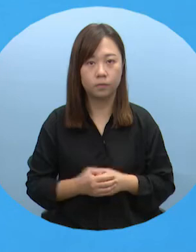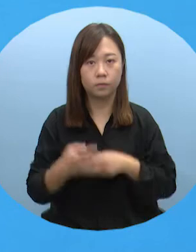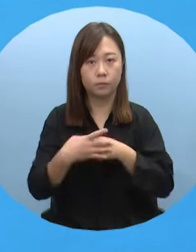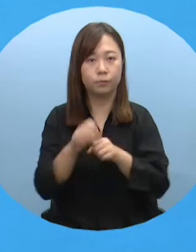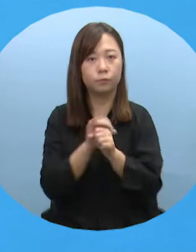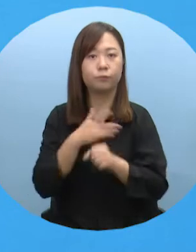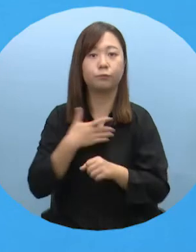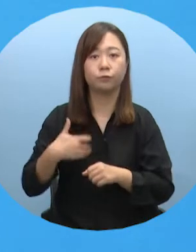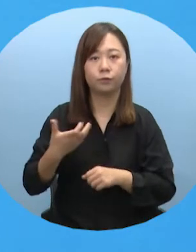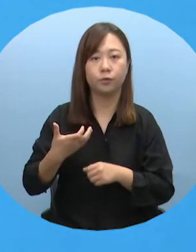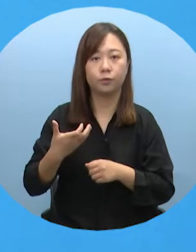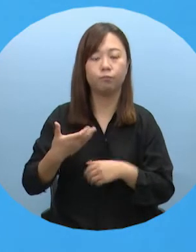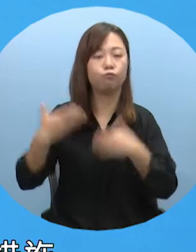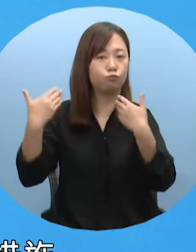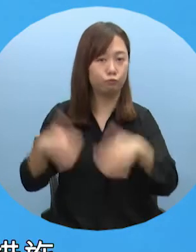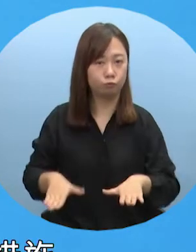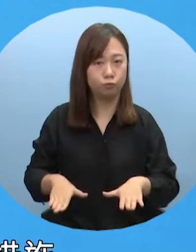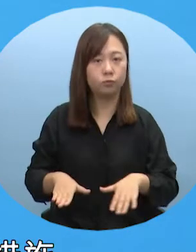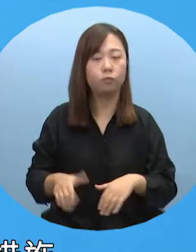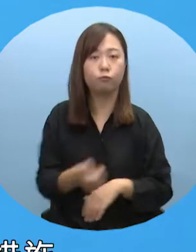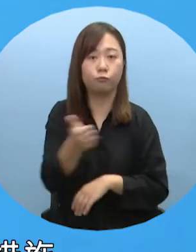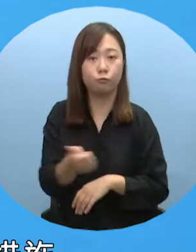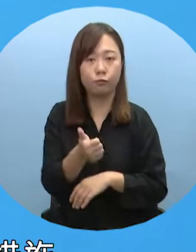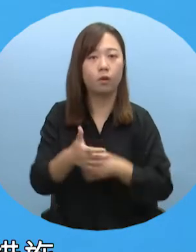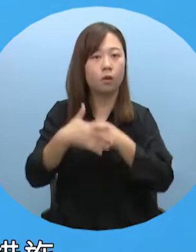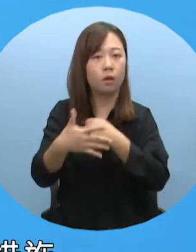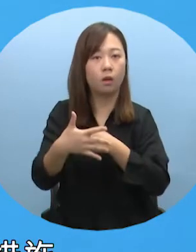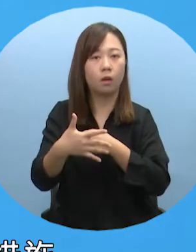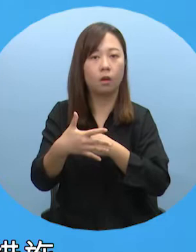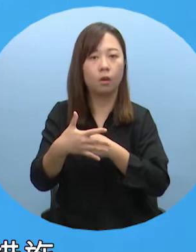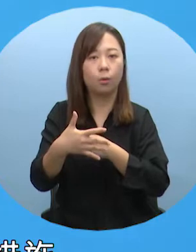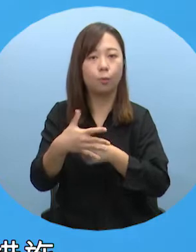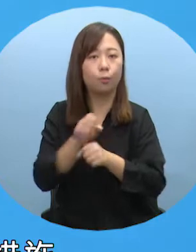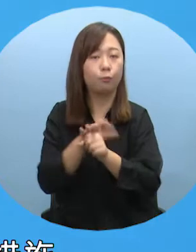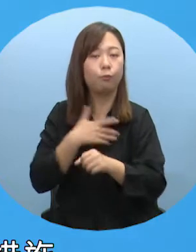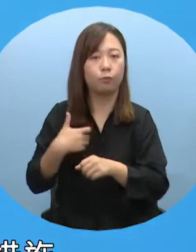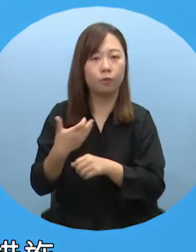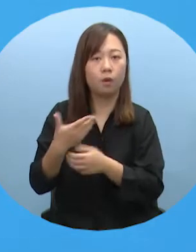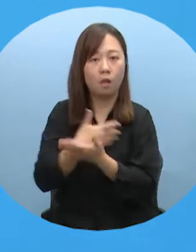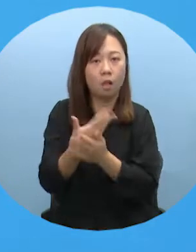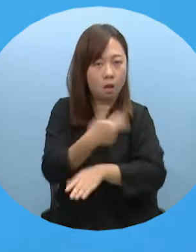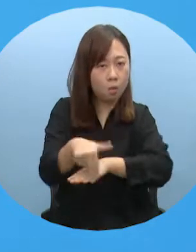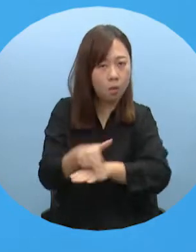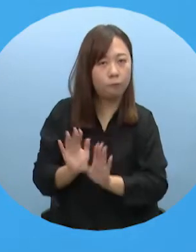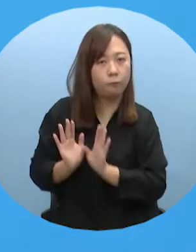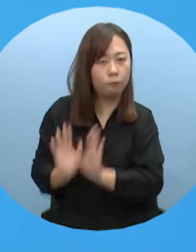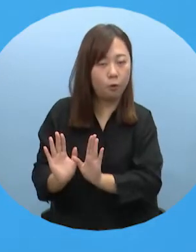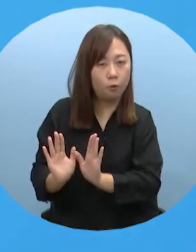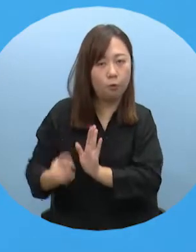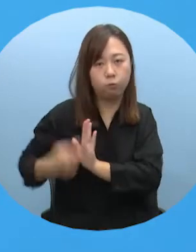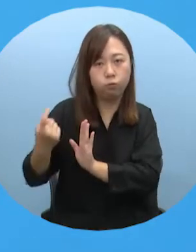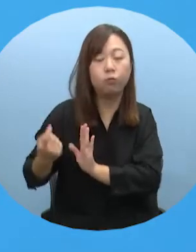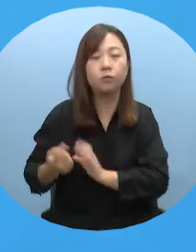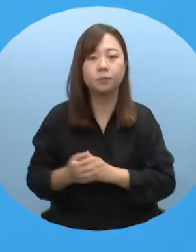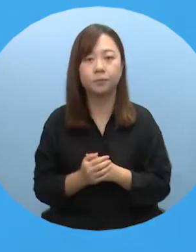第四波疫情已經完全終止，第五波咧係透過種種嘅外防輸入嘅措施咧，將佢摒諸門